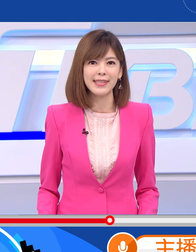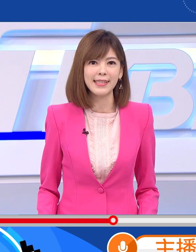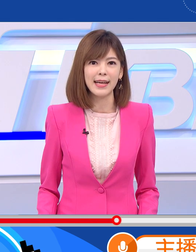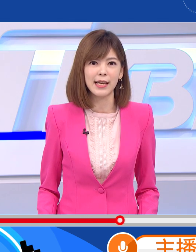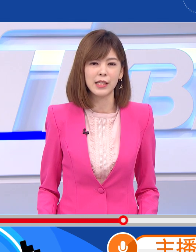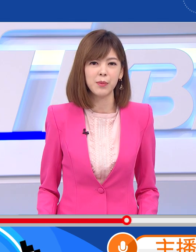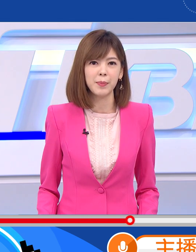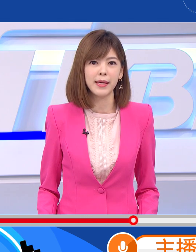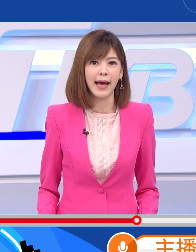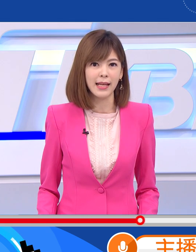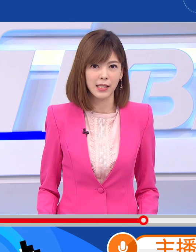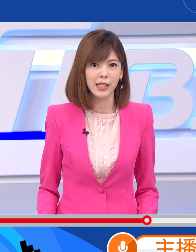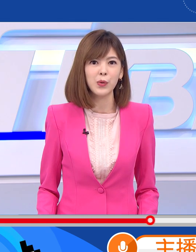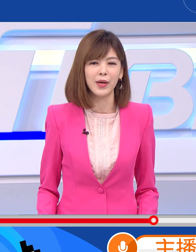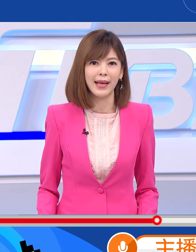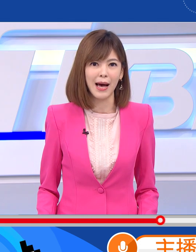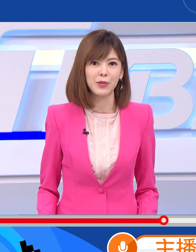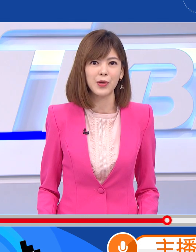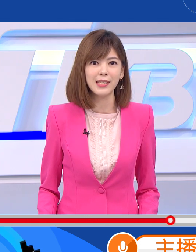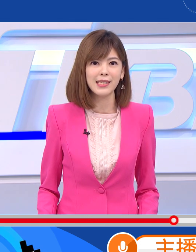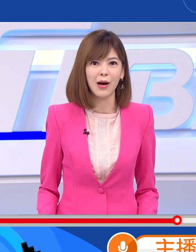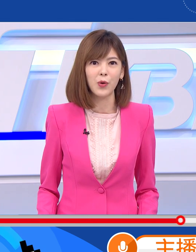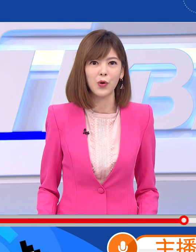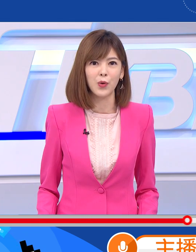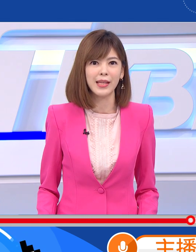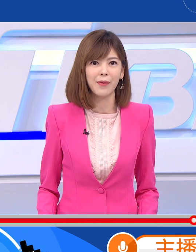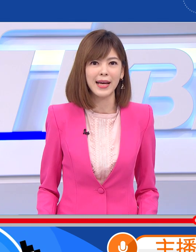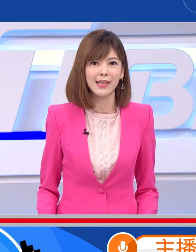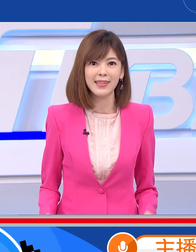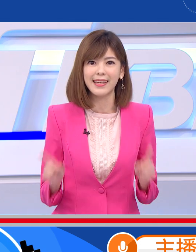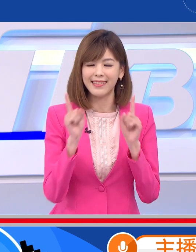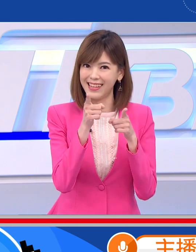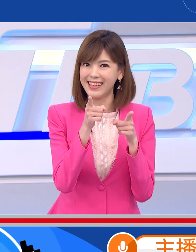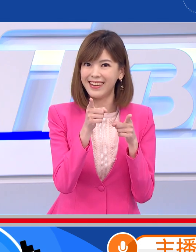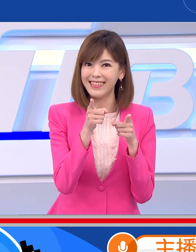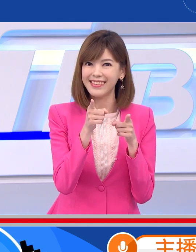用手机下载 TVBS 新闻 App， 随时掌握国内外焦点，等你哦。